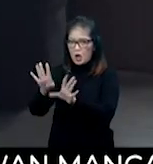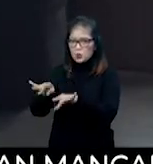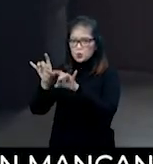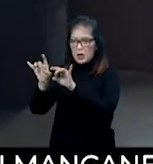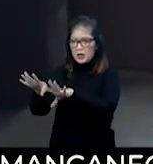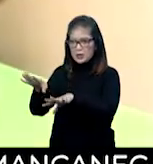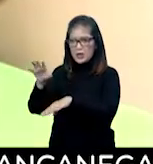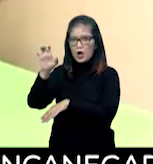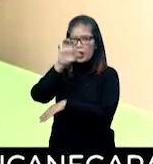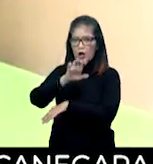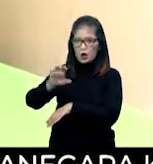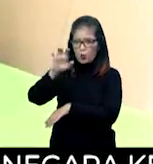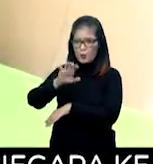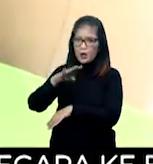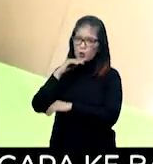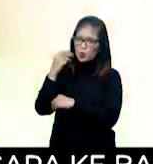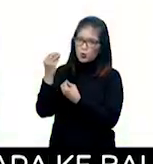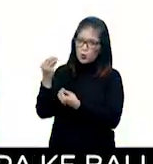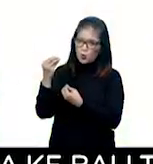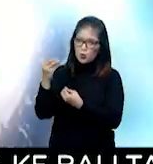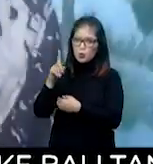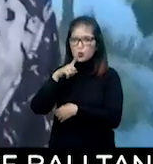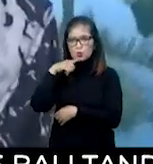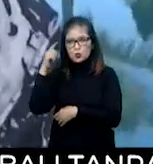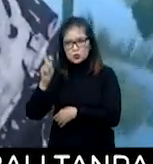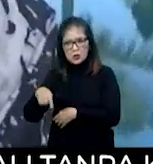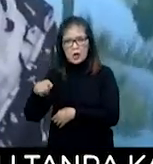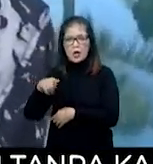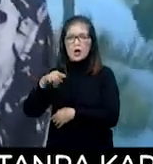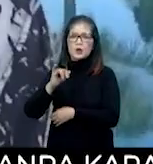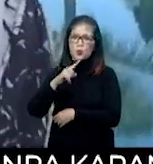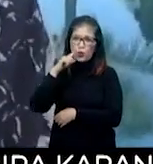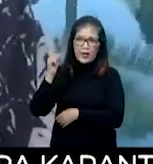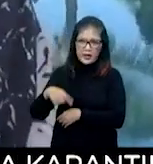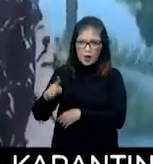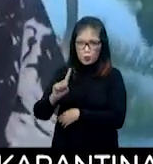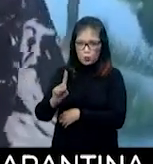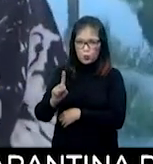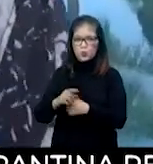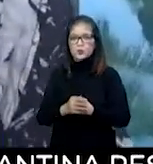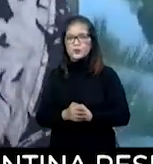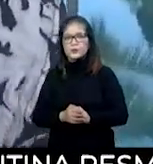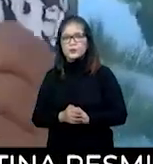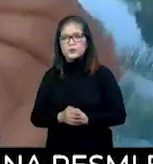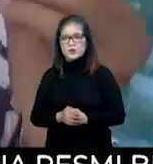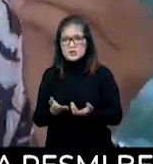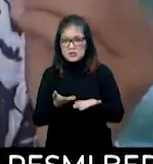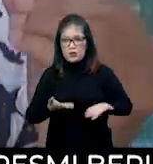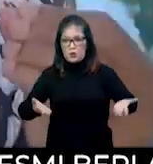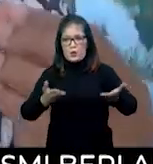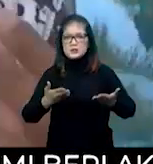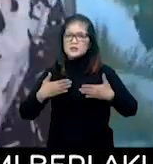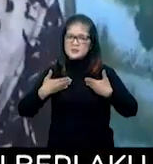menunggu perkembangan krisis Ukraina Rusia seperti membalik tangan begini menjadi begini Jadi di Sakti